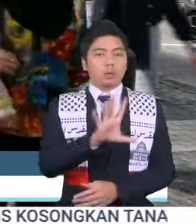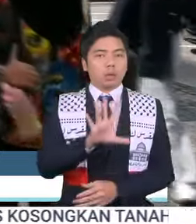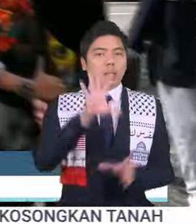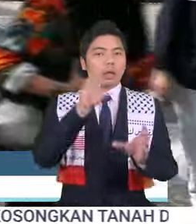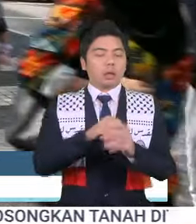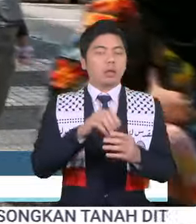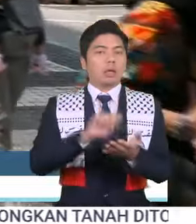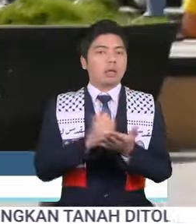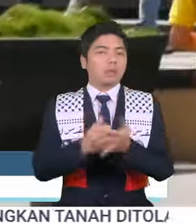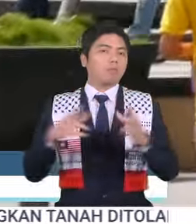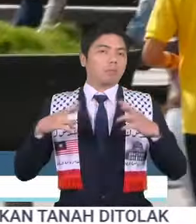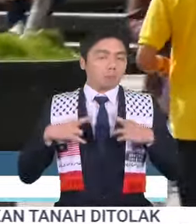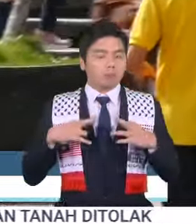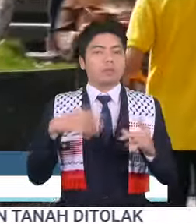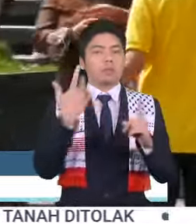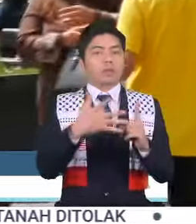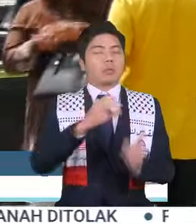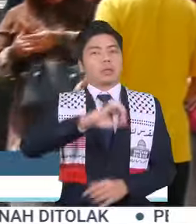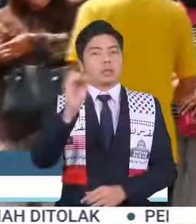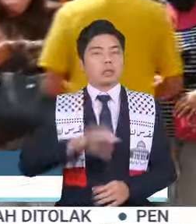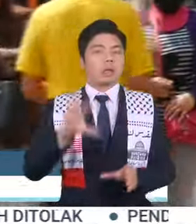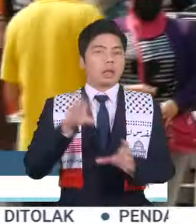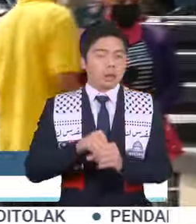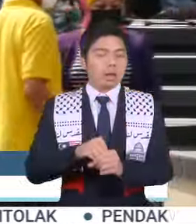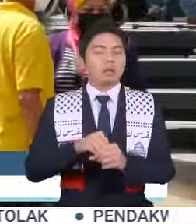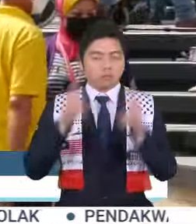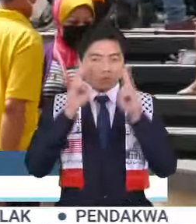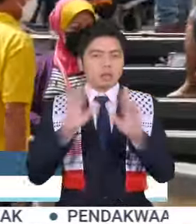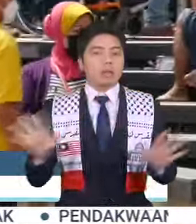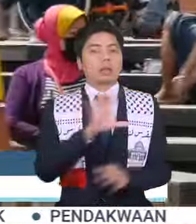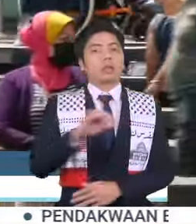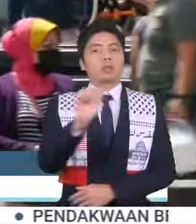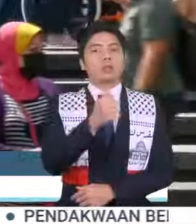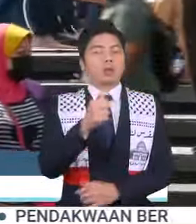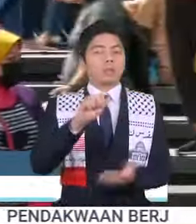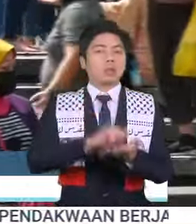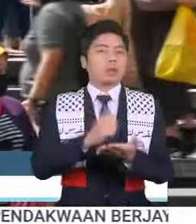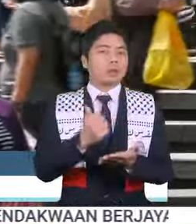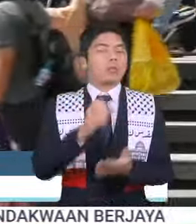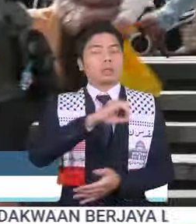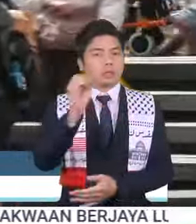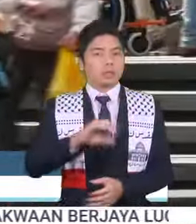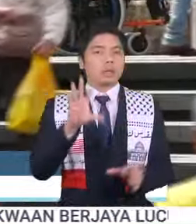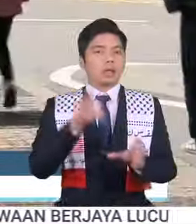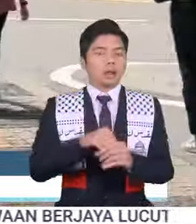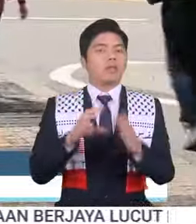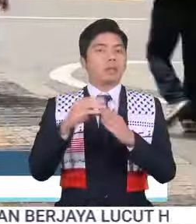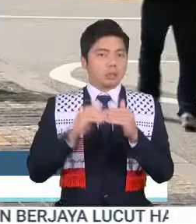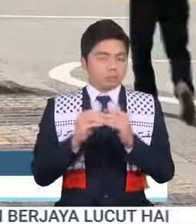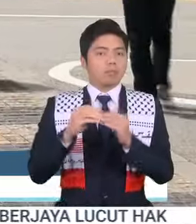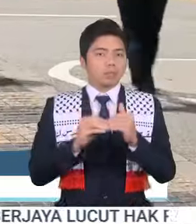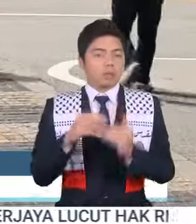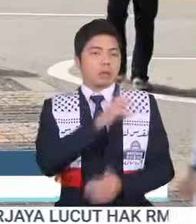dalam akaun persaraan, 15% ke dalam akaun sejahtera dan 10% ke dalam akaun fleksibel. Ketua